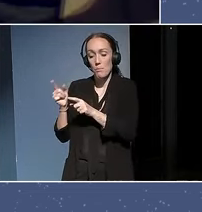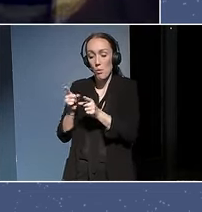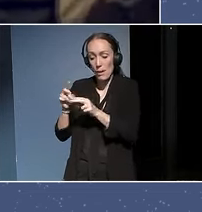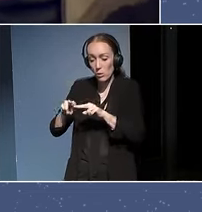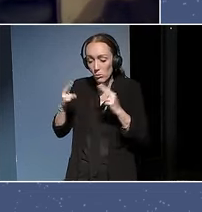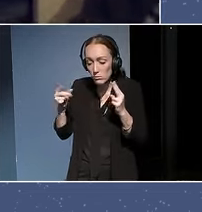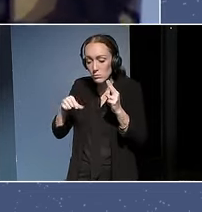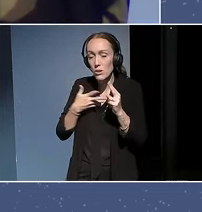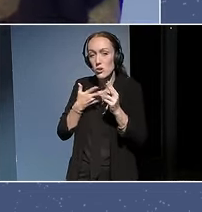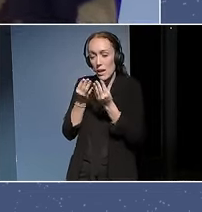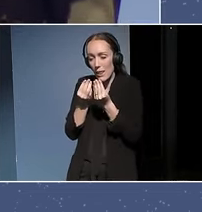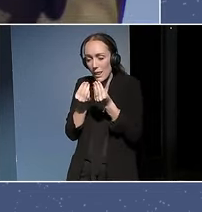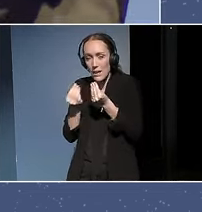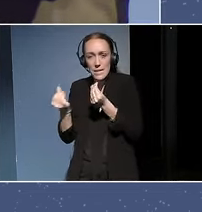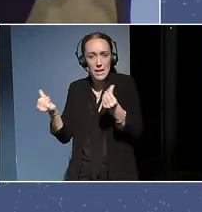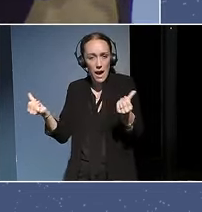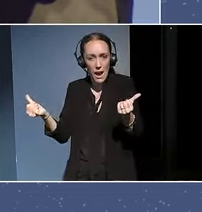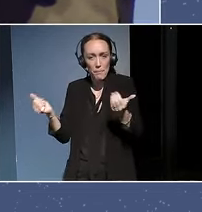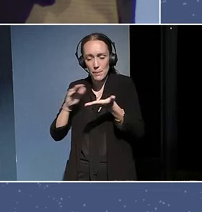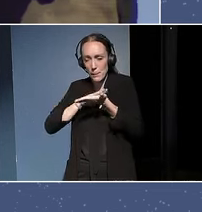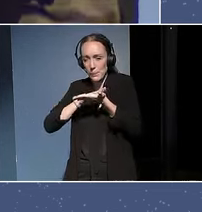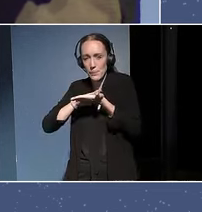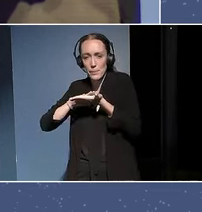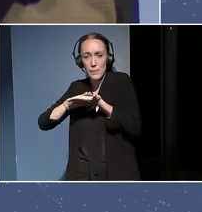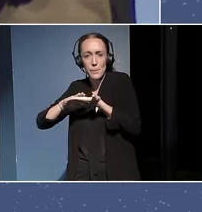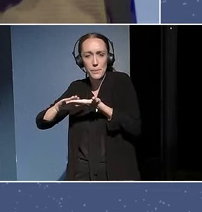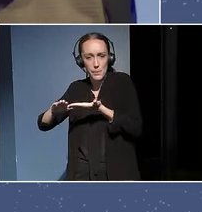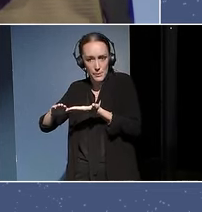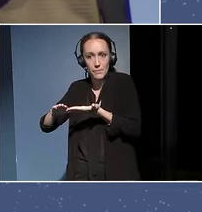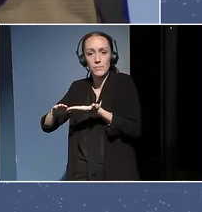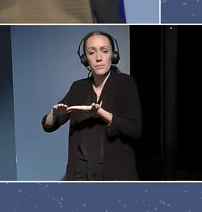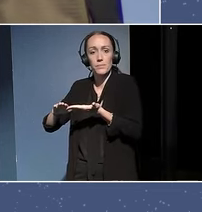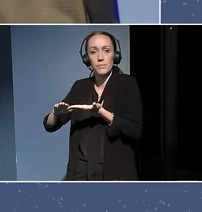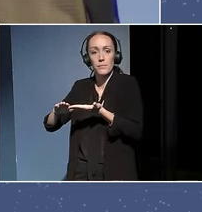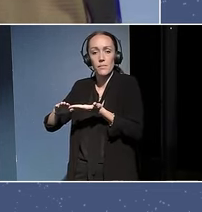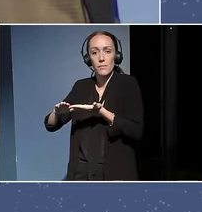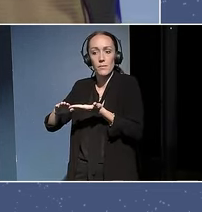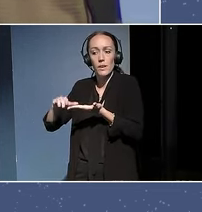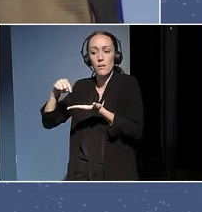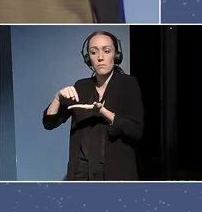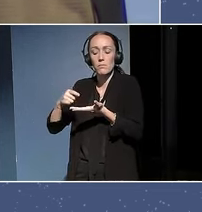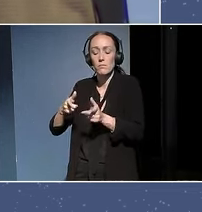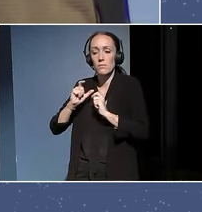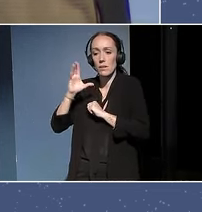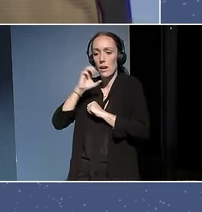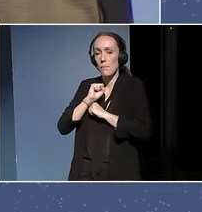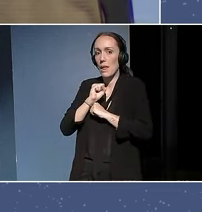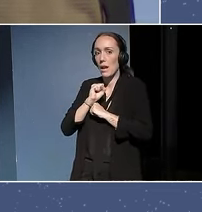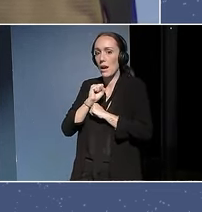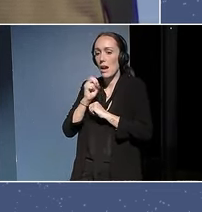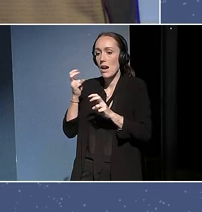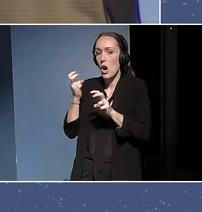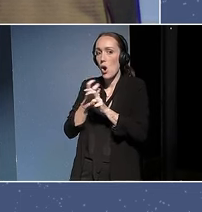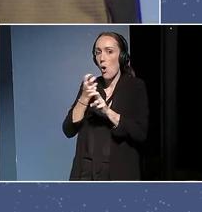laminazione finissima Eh che indica che queste ossa si sono depositate